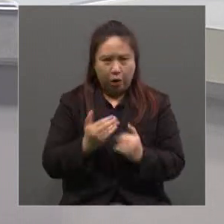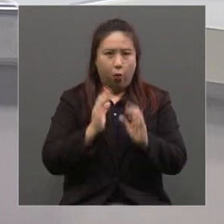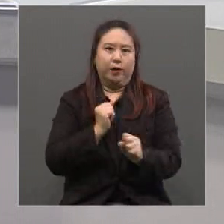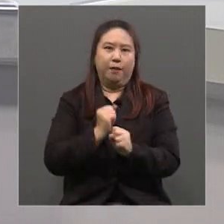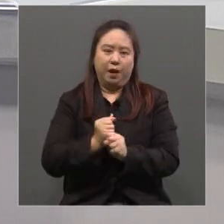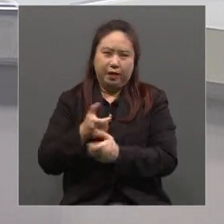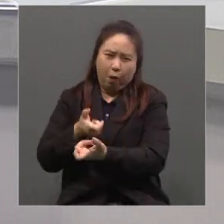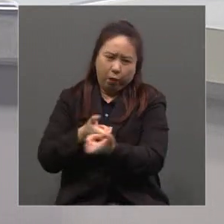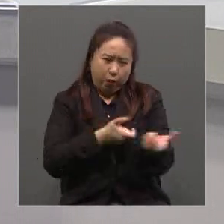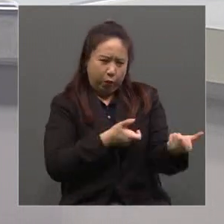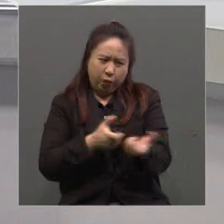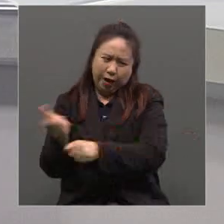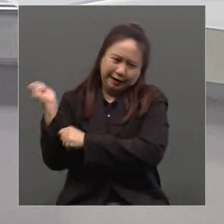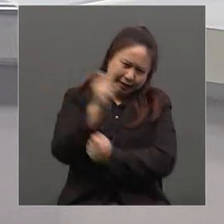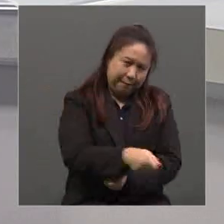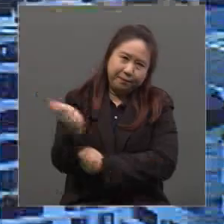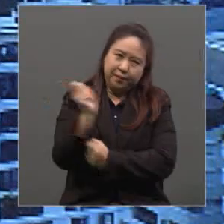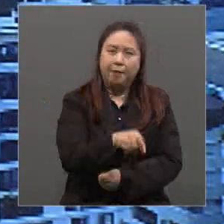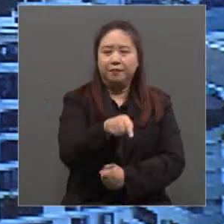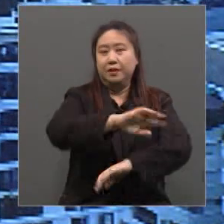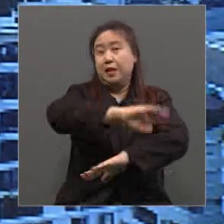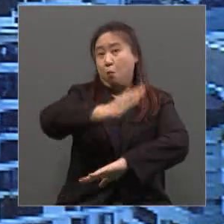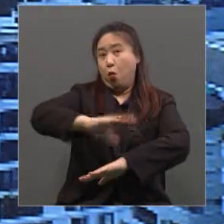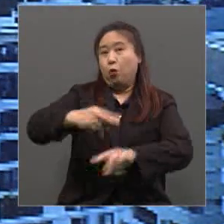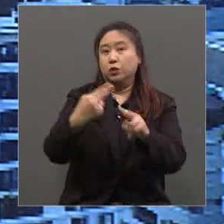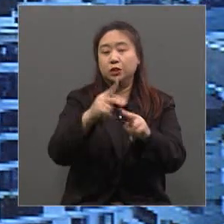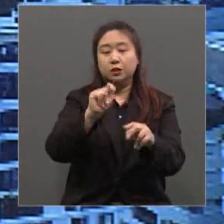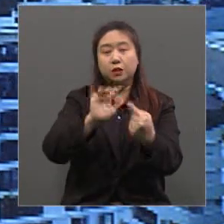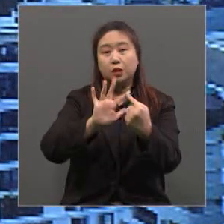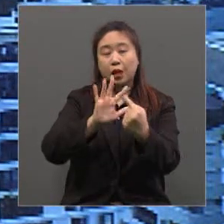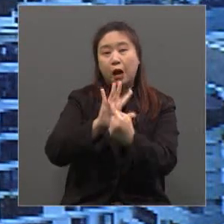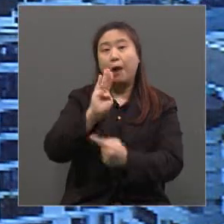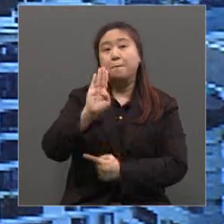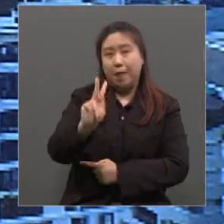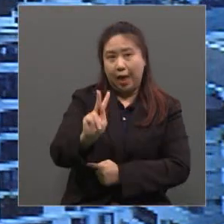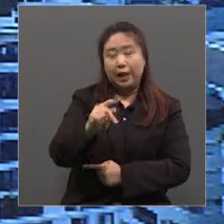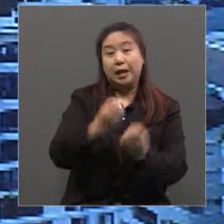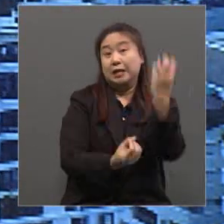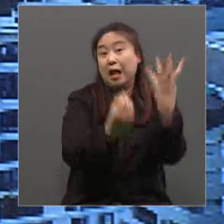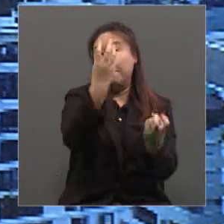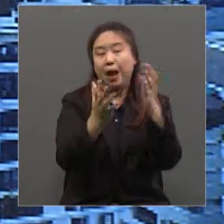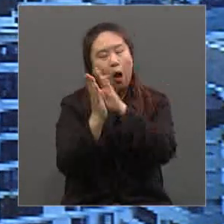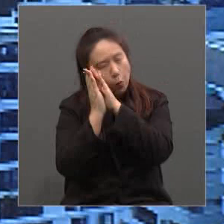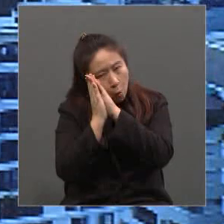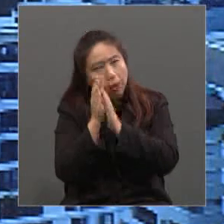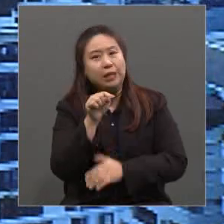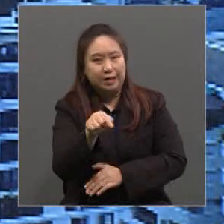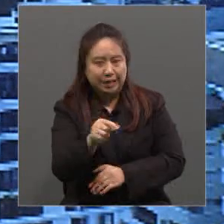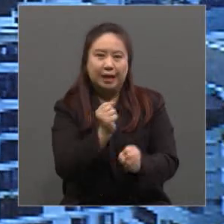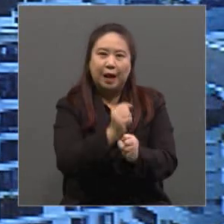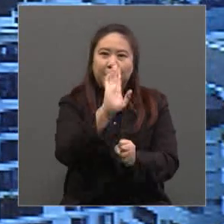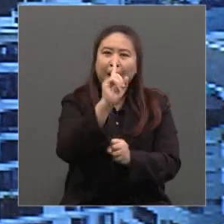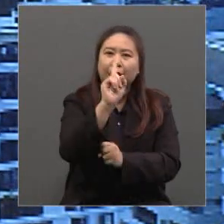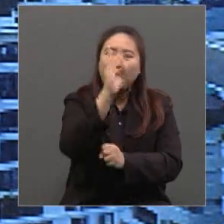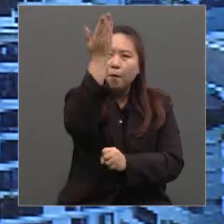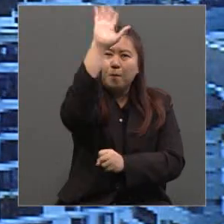ก็ดับไฟป่าบริเวณเขาตะแบกโดยจะมีการพักค้างแรมในป่าทำแนวกันไฟหวังว่าจะได้รับอานิสงส์จากพายุฤดูร้อน